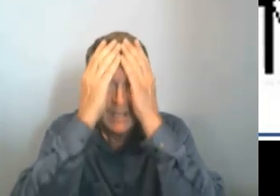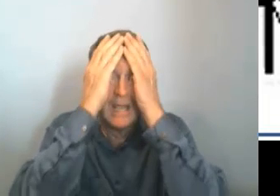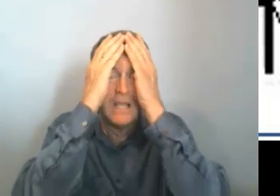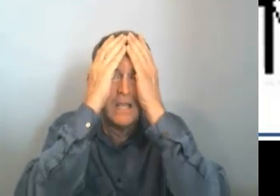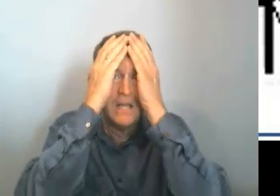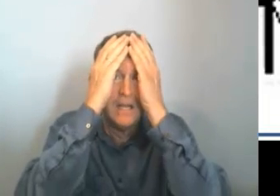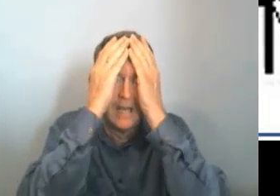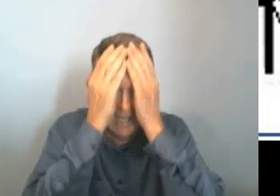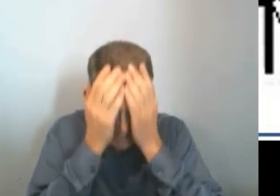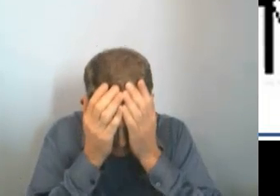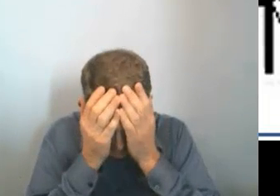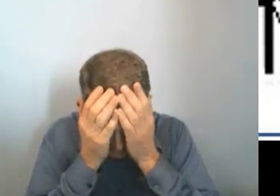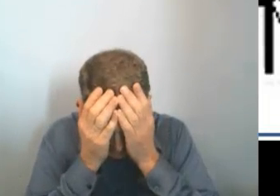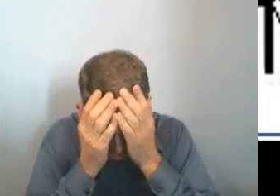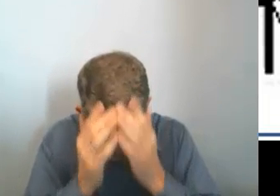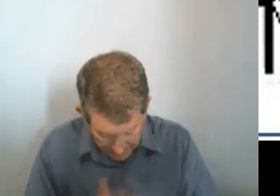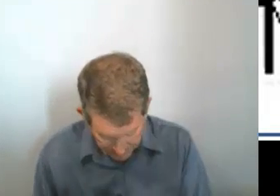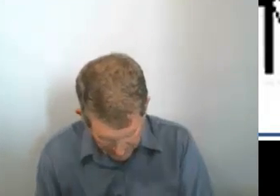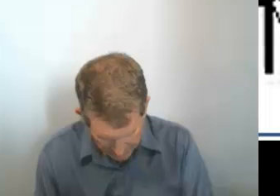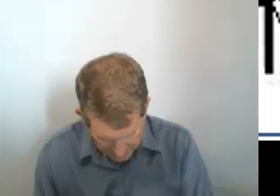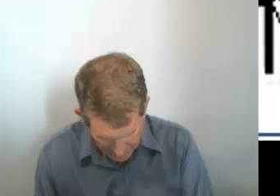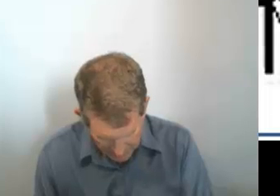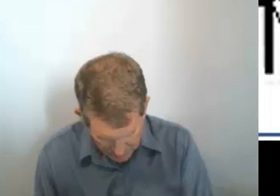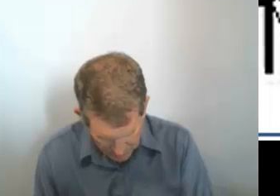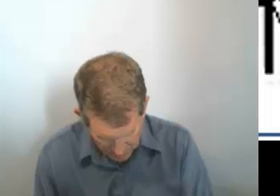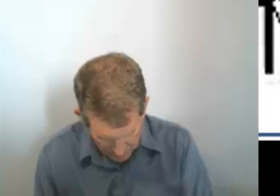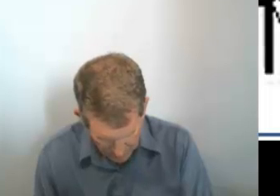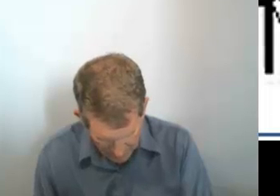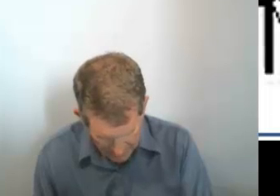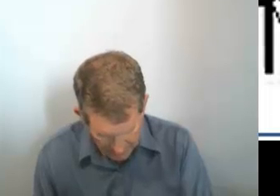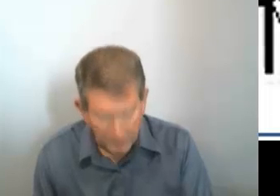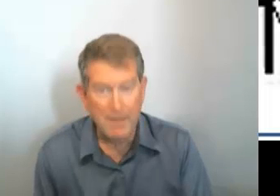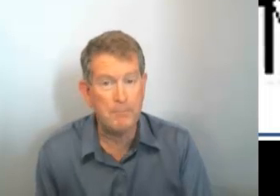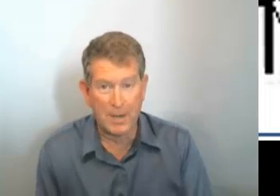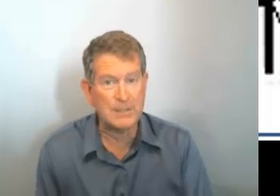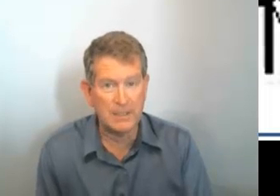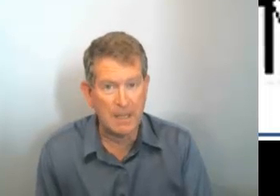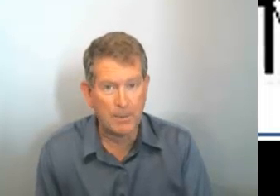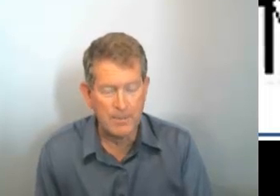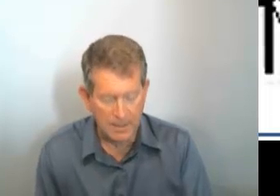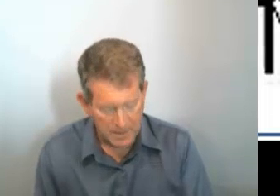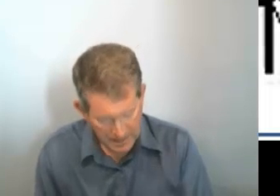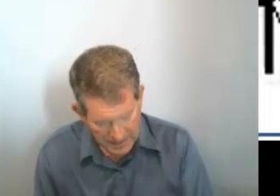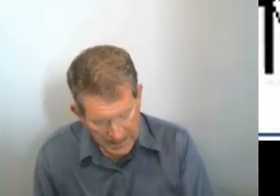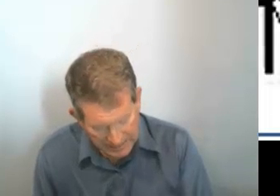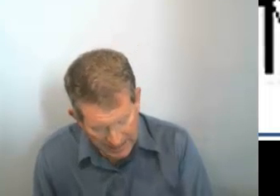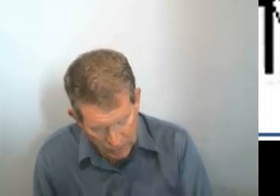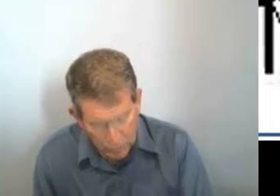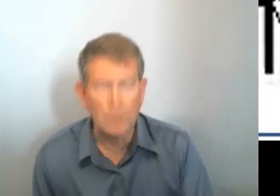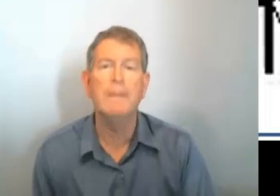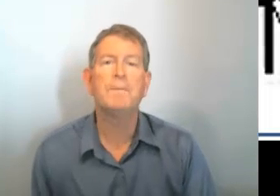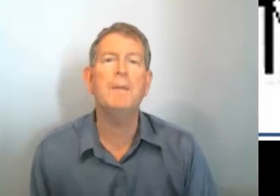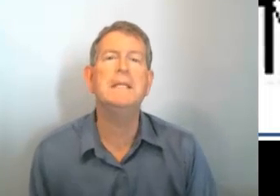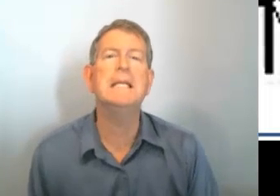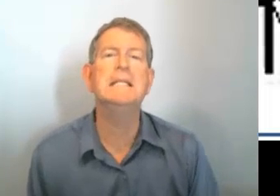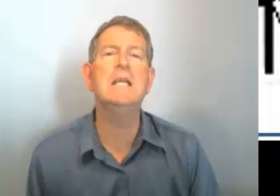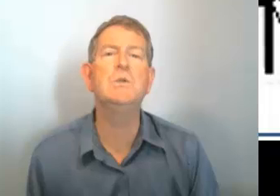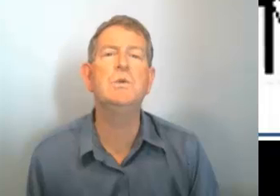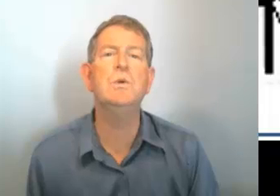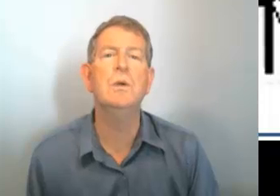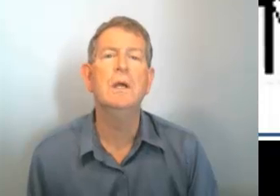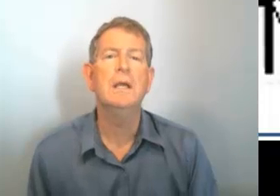résultat et il est très déçu. Même presque déprimé, mais il est déçu.